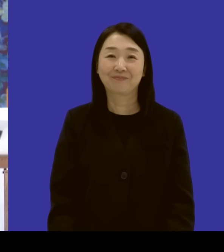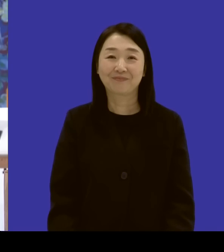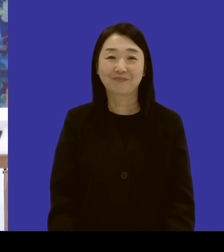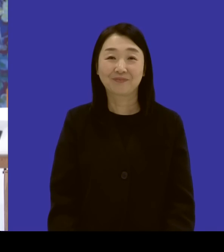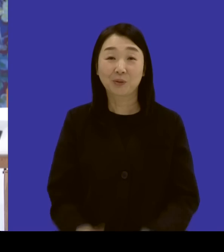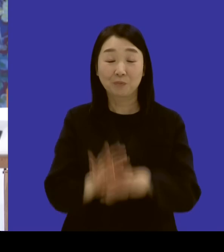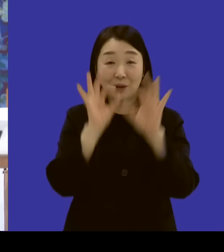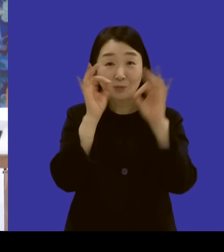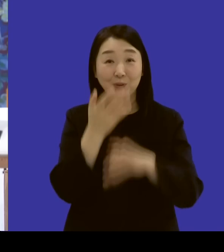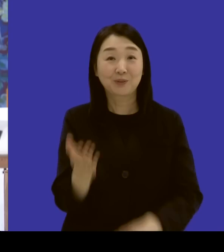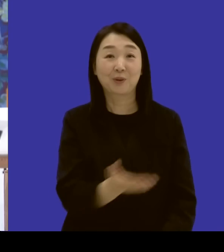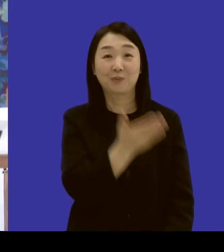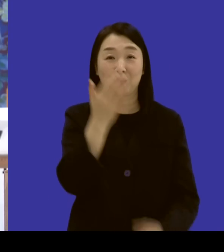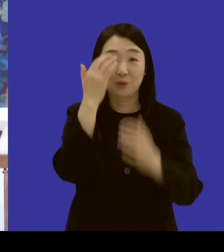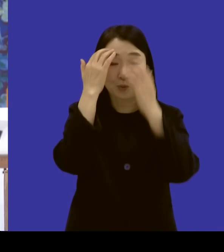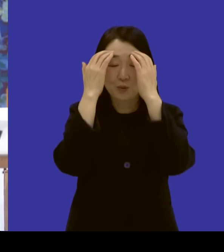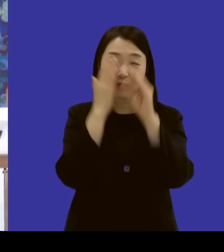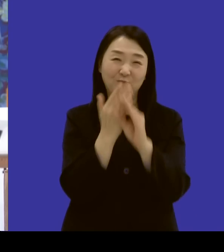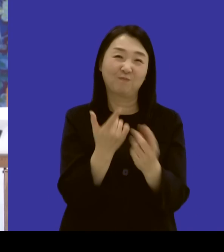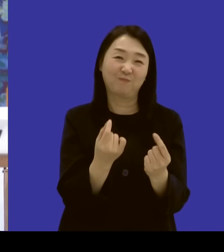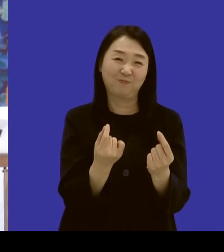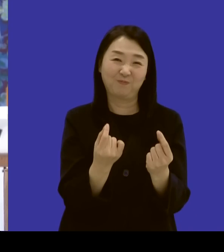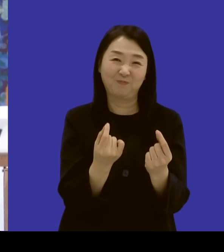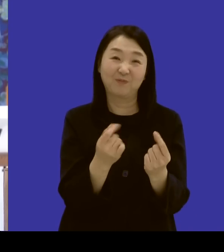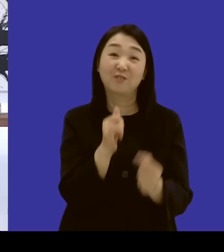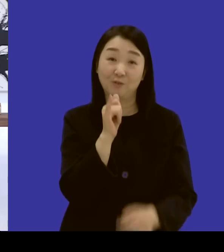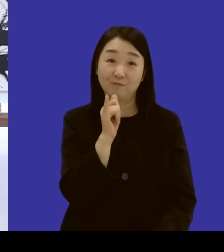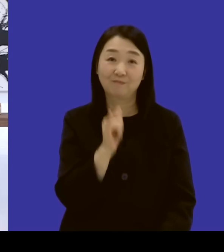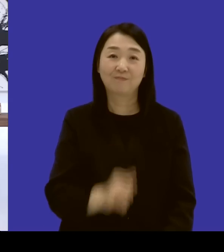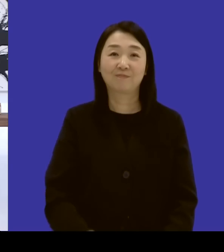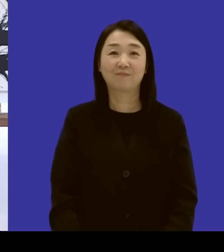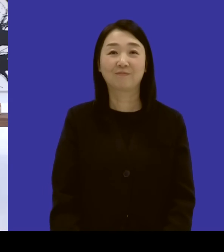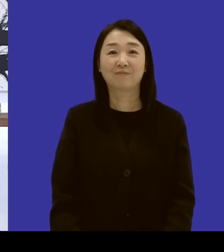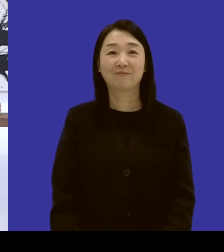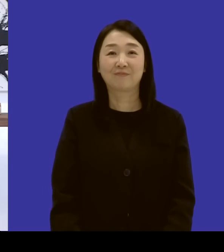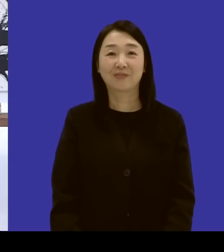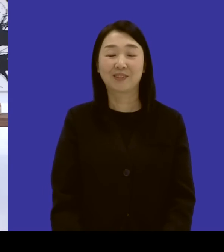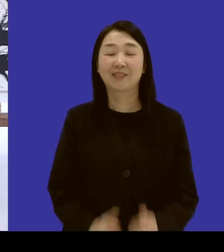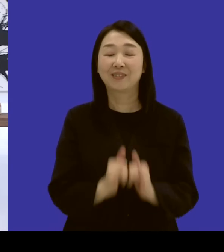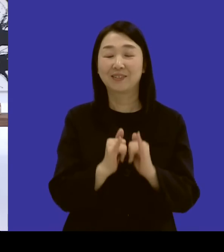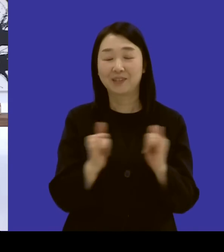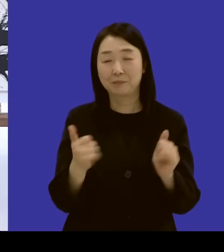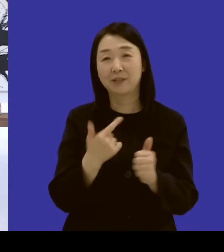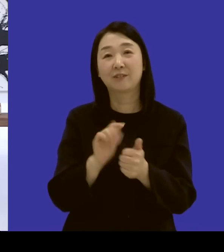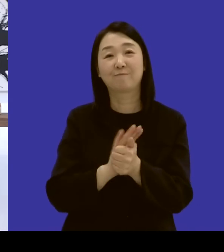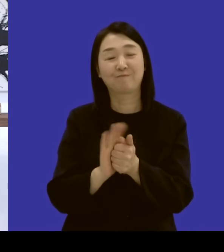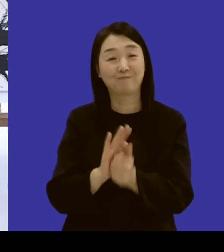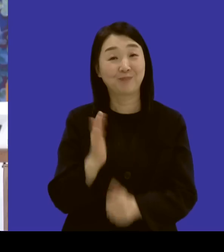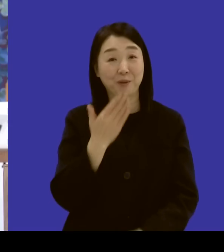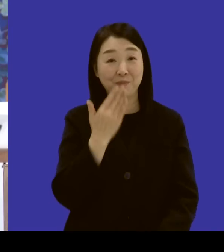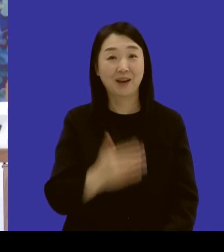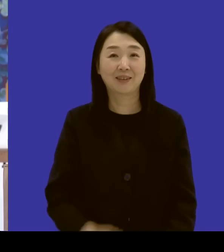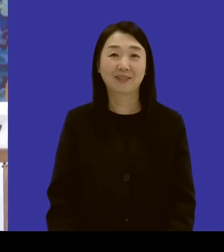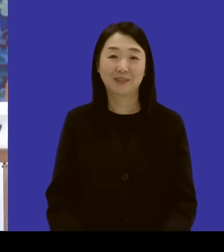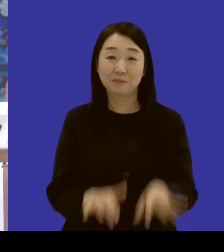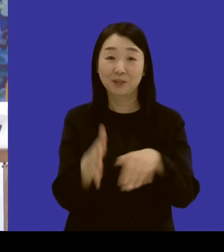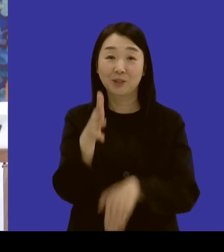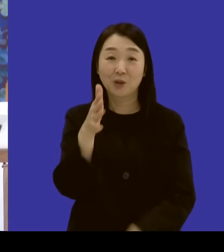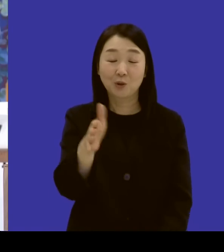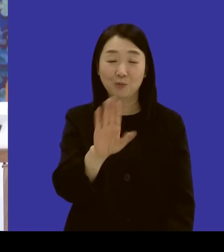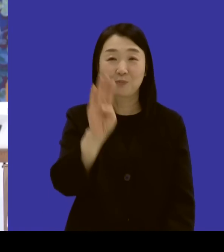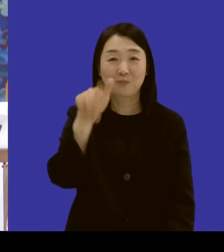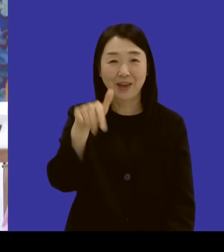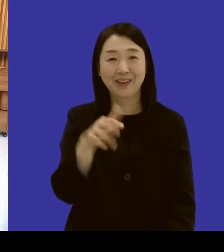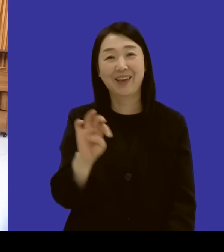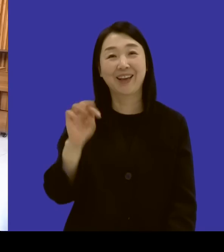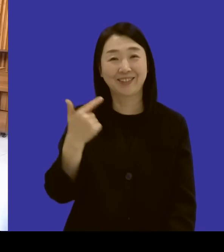보시는 분들 중에 또 고난 가운데 계신 분들 또 있으실 것 같아요. 네. 그런 분들에게 큰 위로가 될 것 같습니다. 피아니스트 백혜선